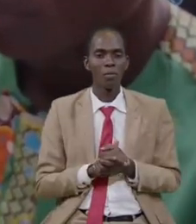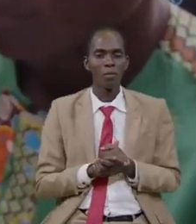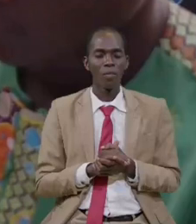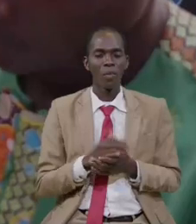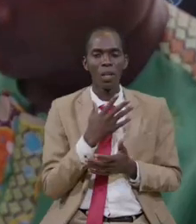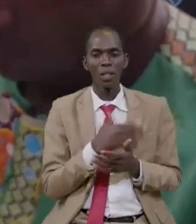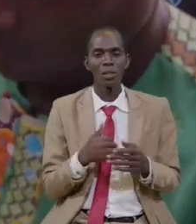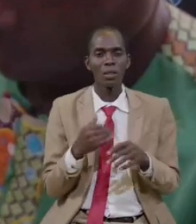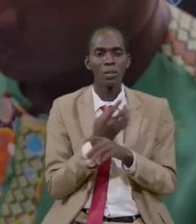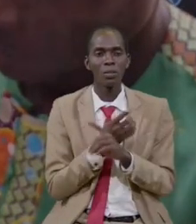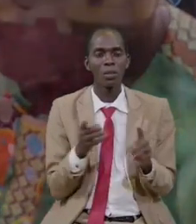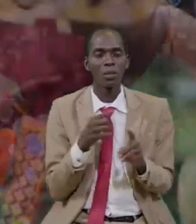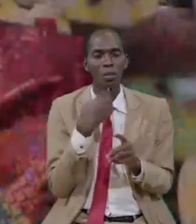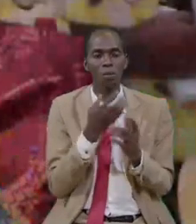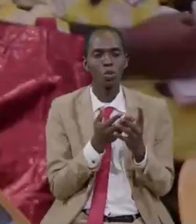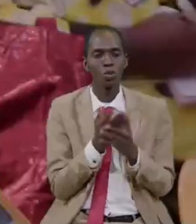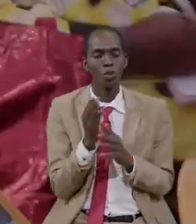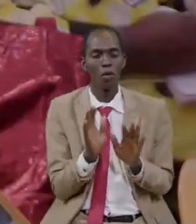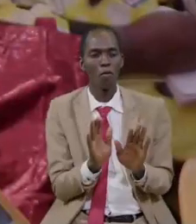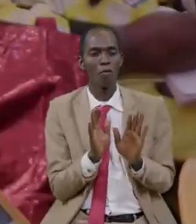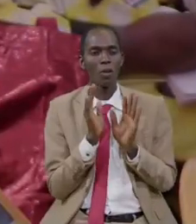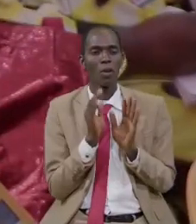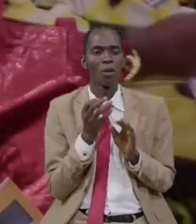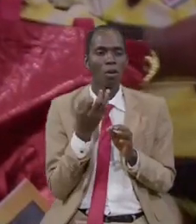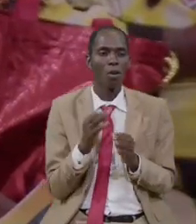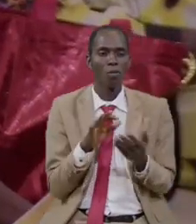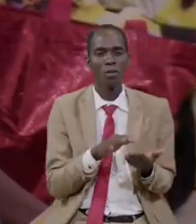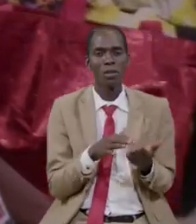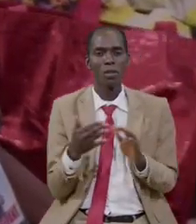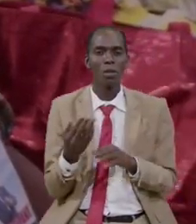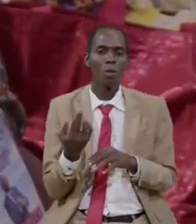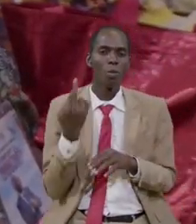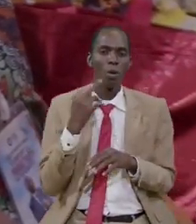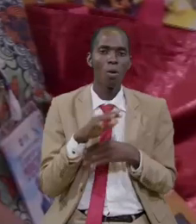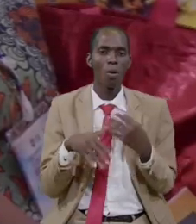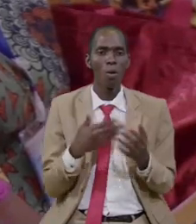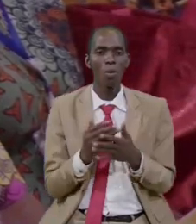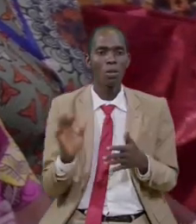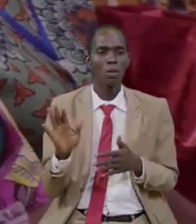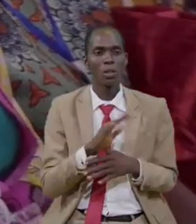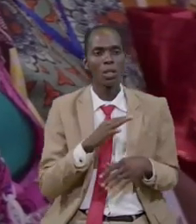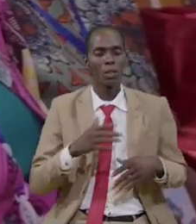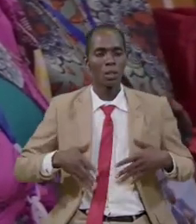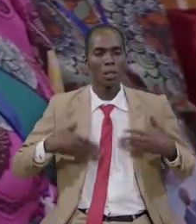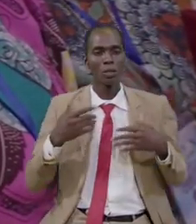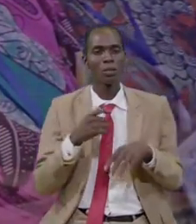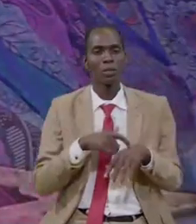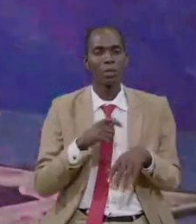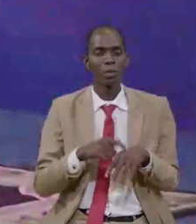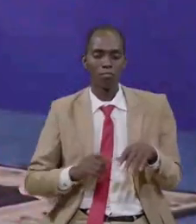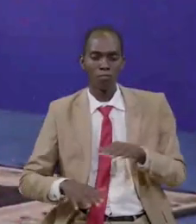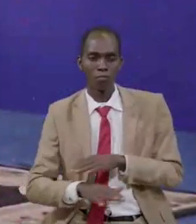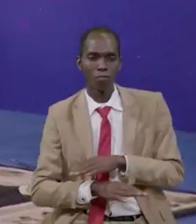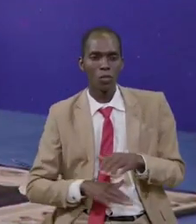Verset 15. Et qu'il délivre tous ceux qui, par crainte de la mort, étaient toute leur vie retenus dans la servitude.